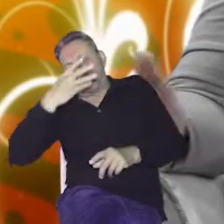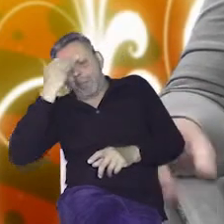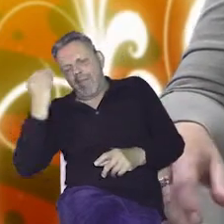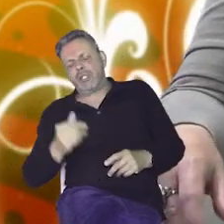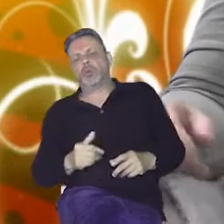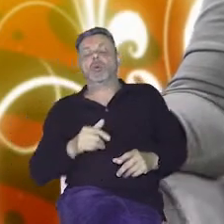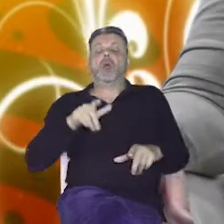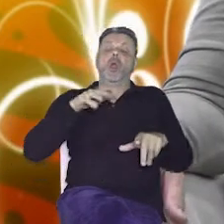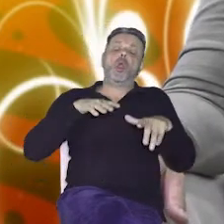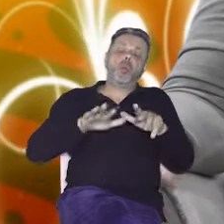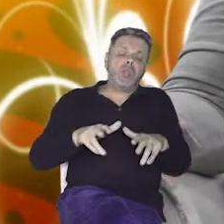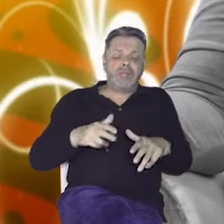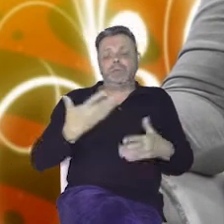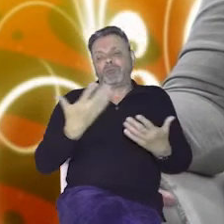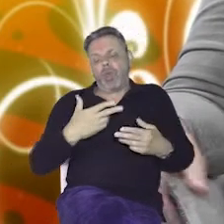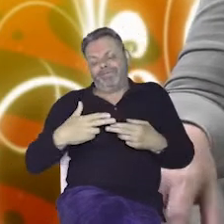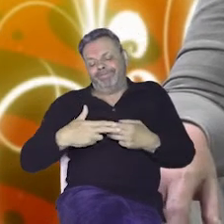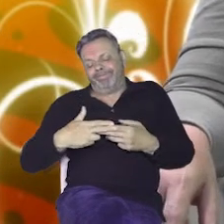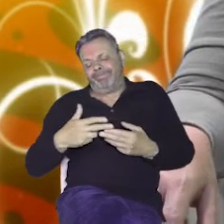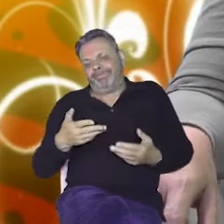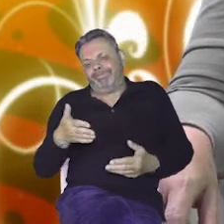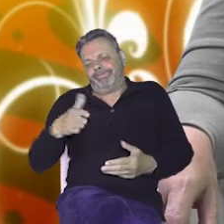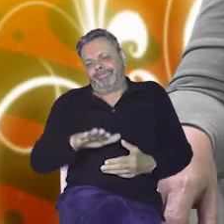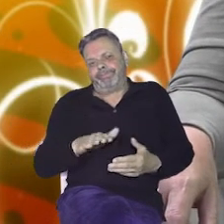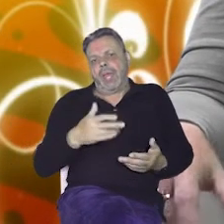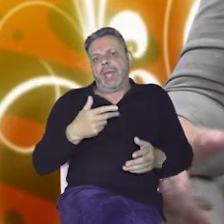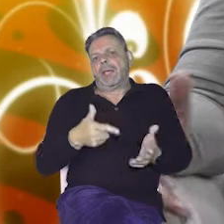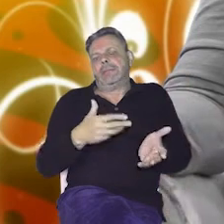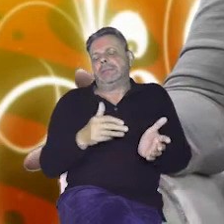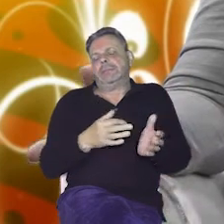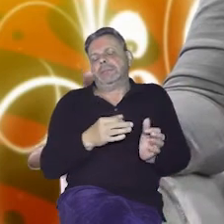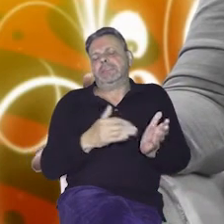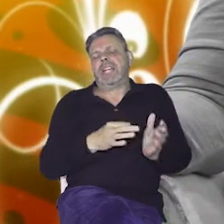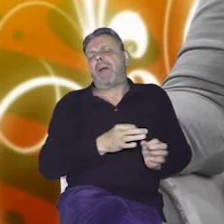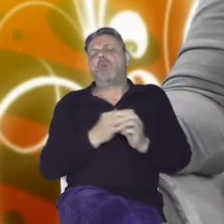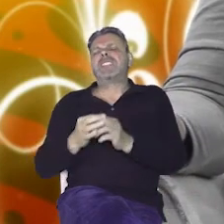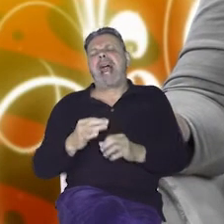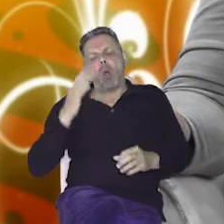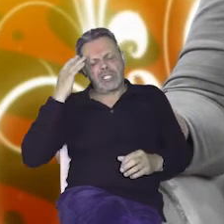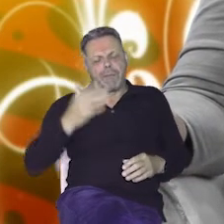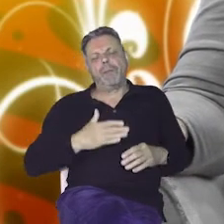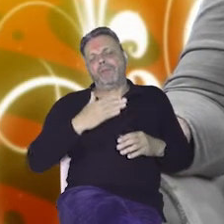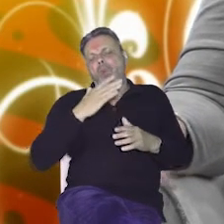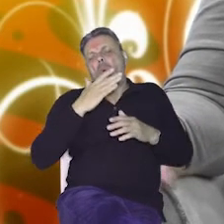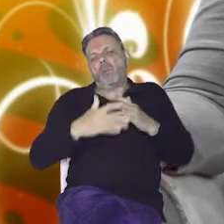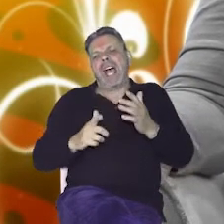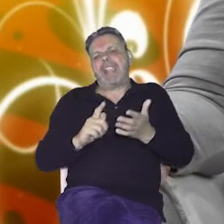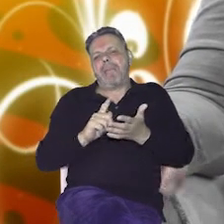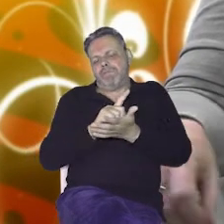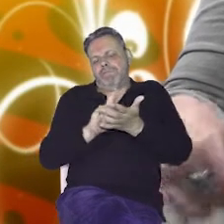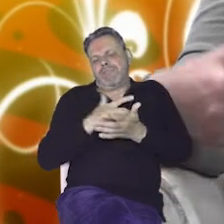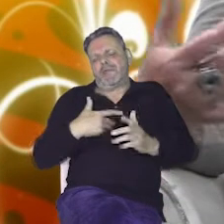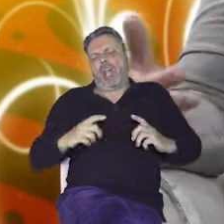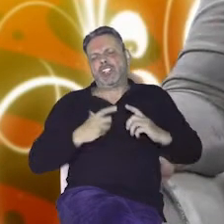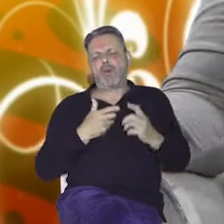palijativnoj skrbi, znači koji trebaju stalnu skrb u zadnjim fazama života. Znači, to je sigurno težak posao